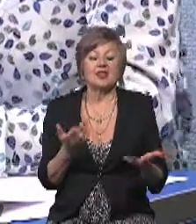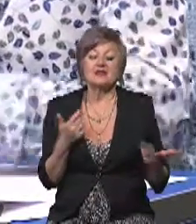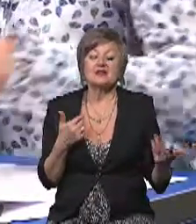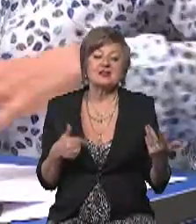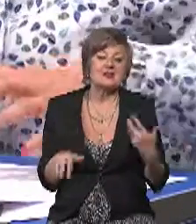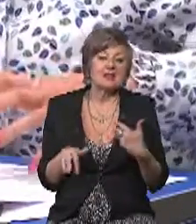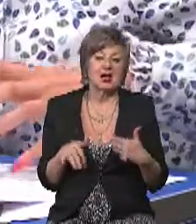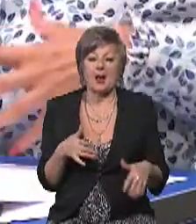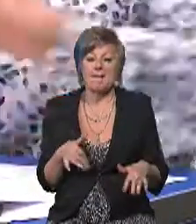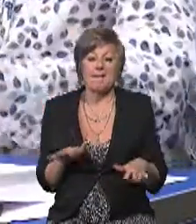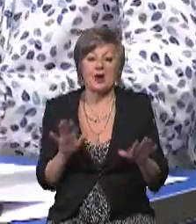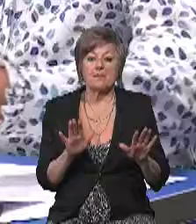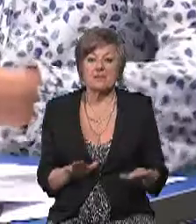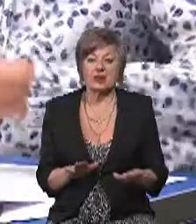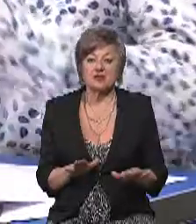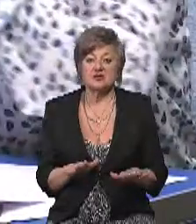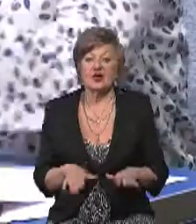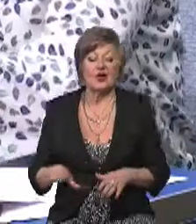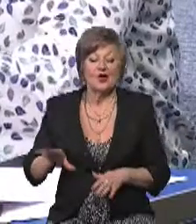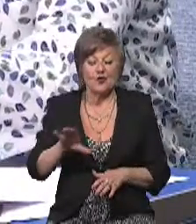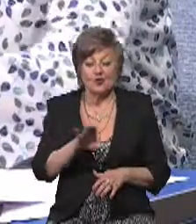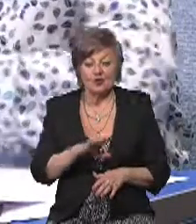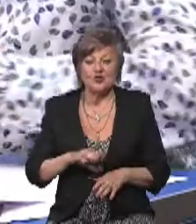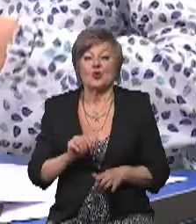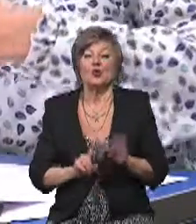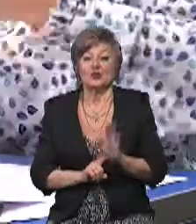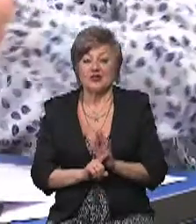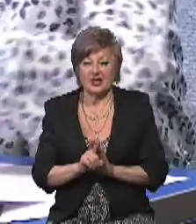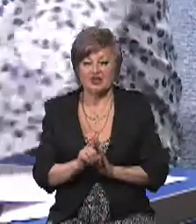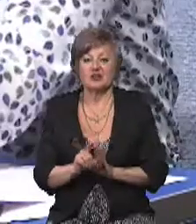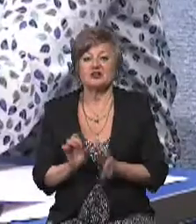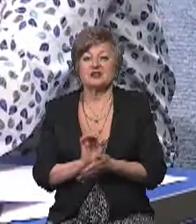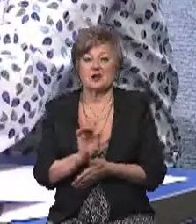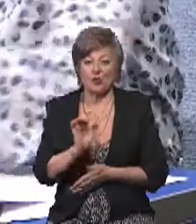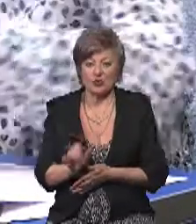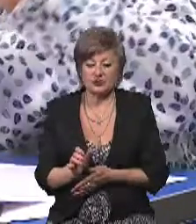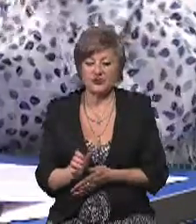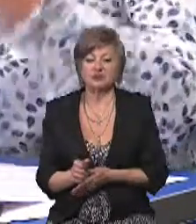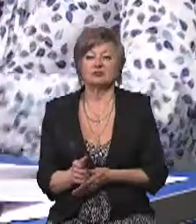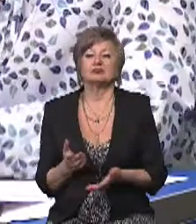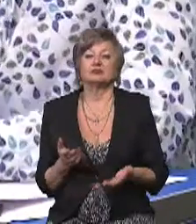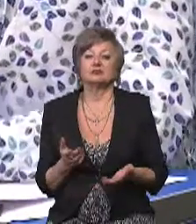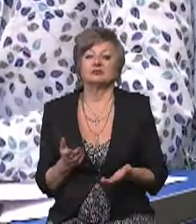От ми говоримо, запущені всі процеси. Гуманітарна сфера, сфера ідентичності.